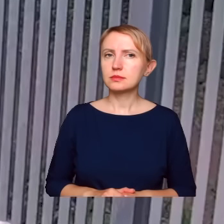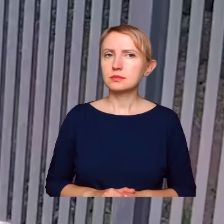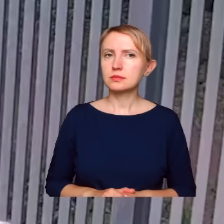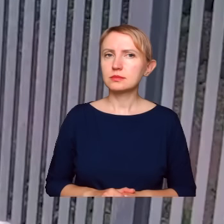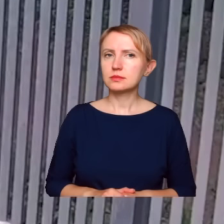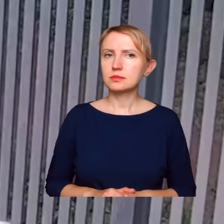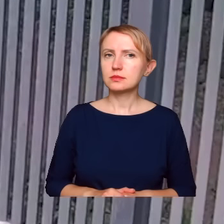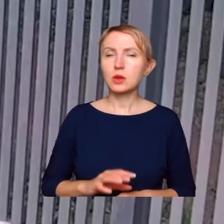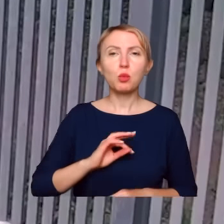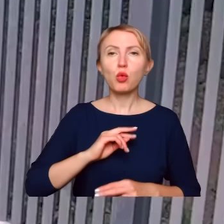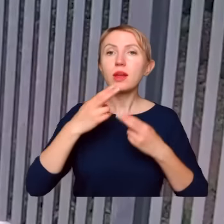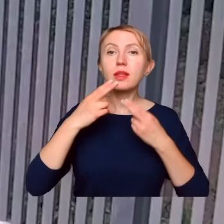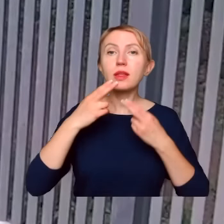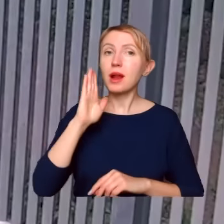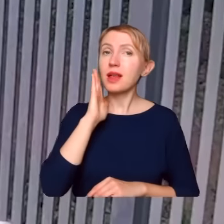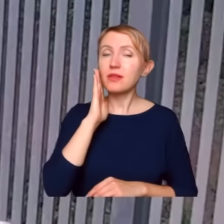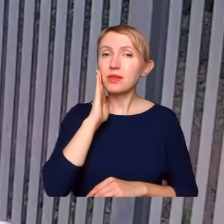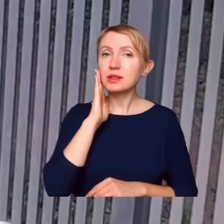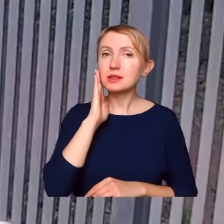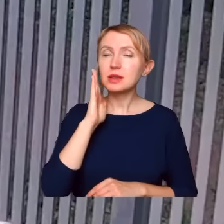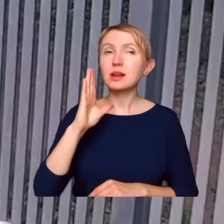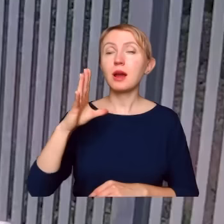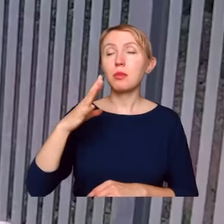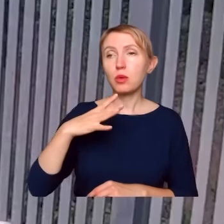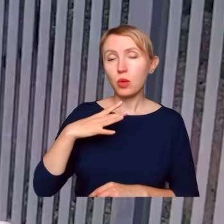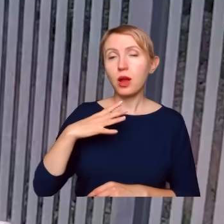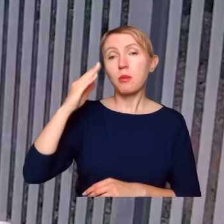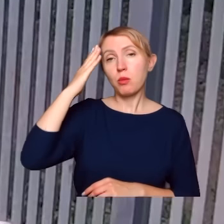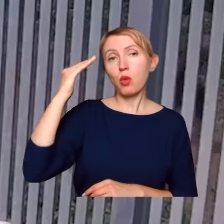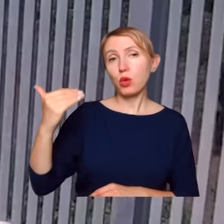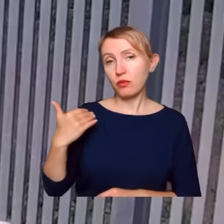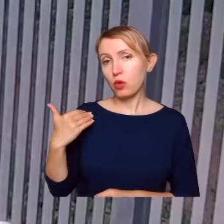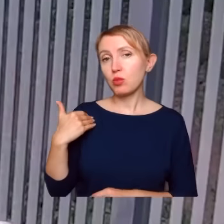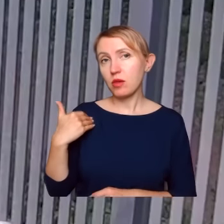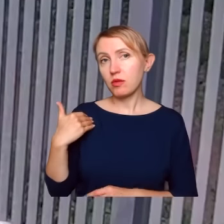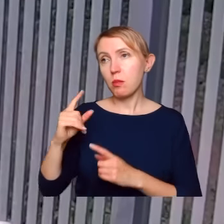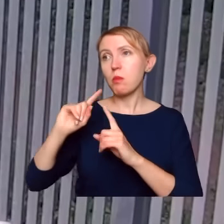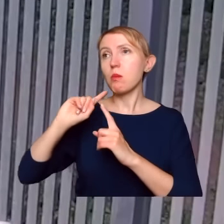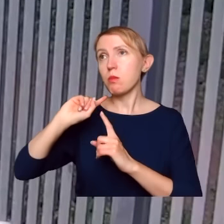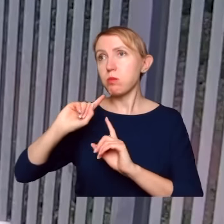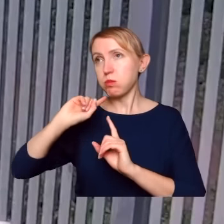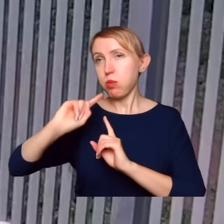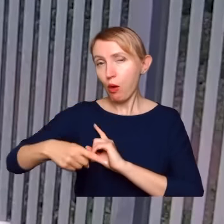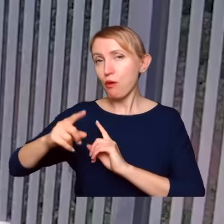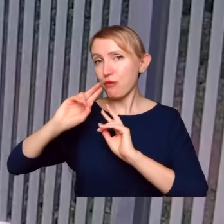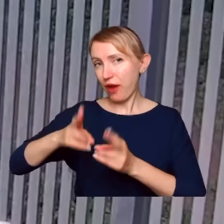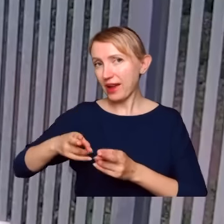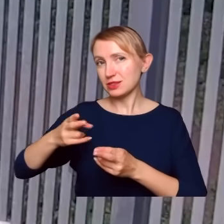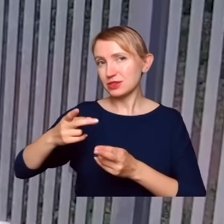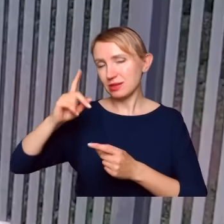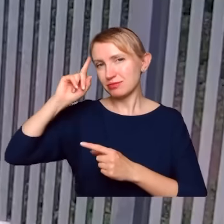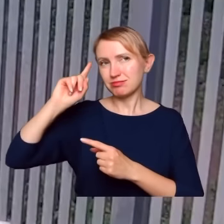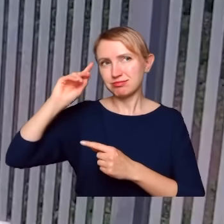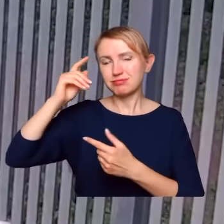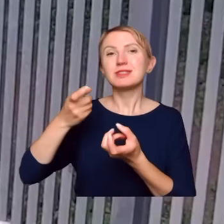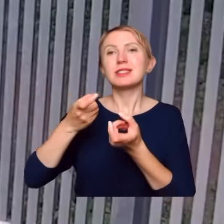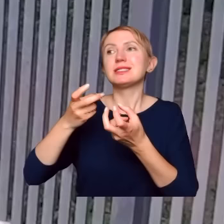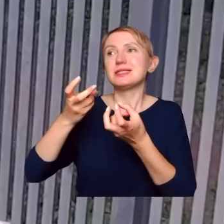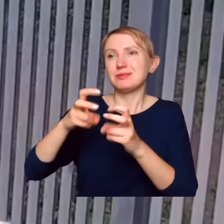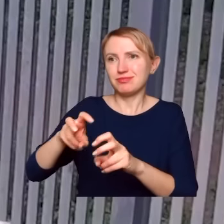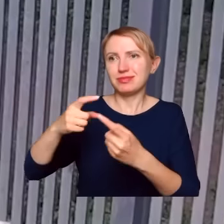nieformalną wiedzą. Zostałem co prawda poinformowany post factum na okoliczność utworzenia zespołu, który